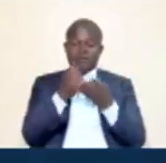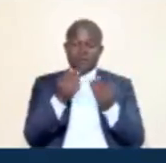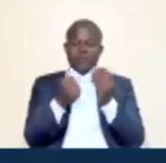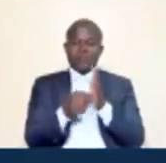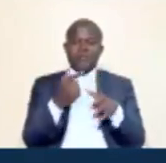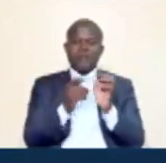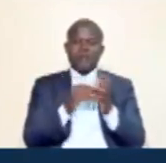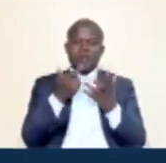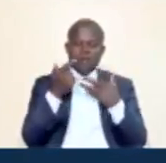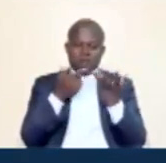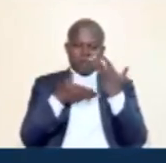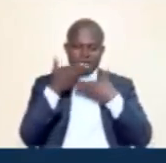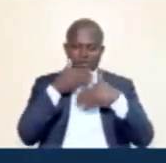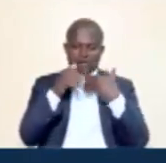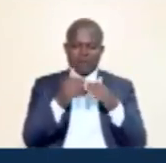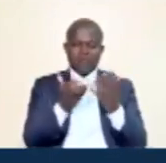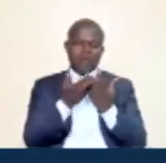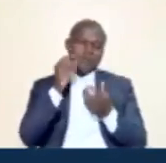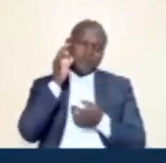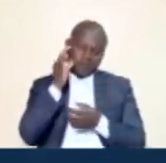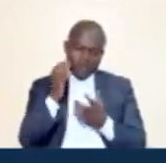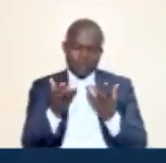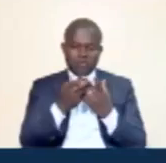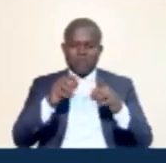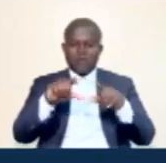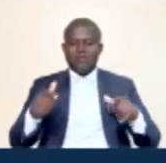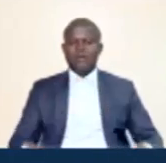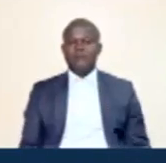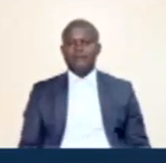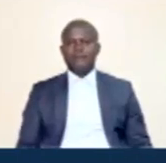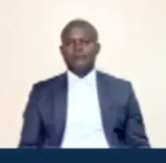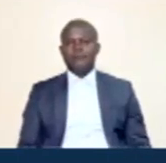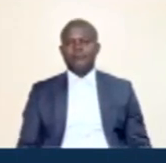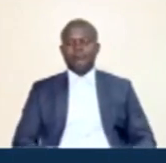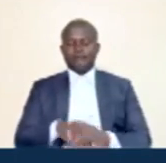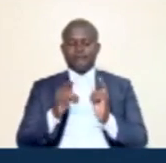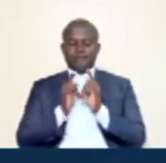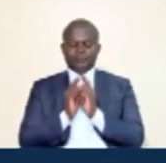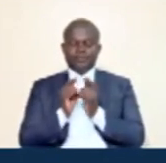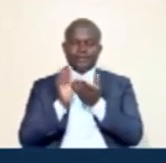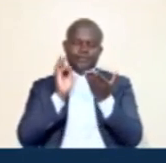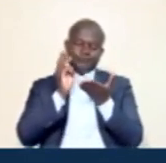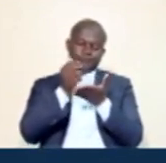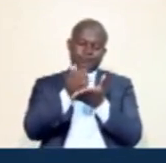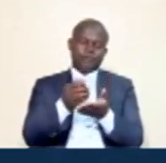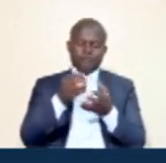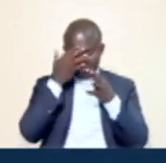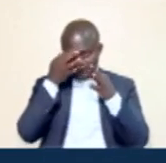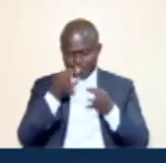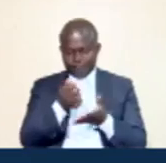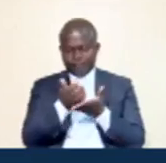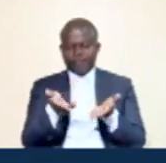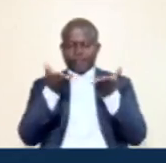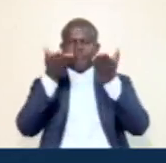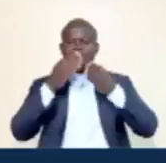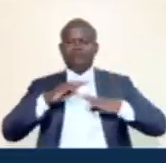harimo ibyo turaganira bijyanye n'imbuto, guhuza ubutaka. Muri iyi nama hitezwe ibisubizo n'ingamba zizafasha kuzamura igipimo